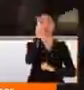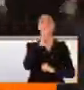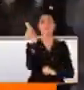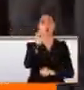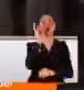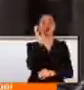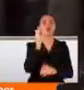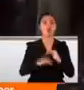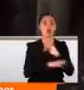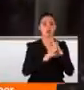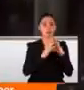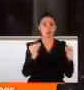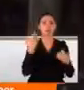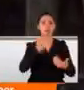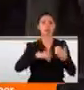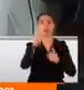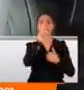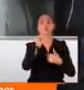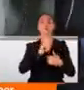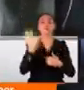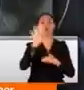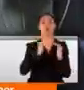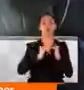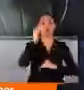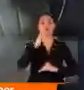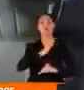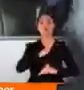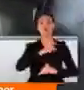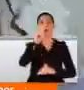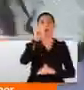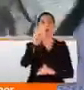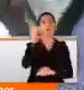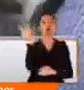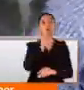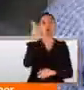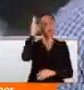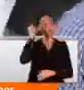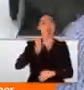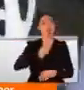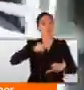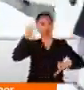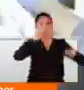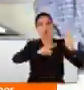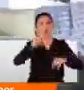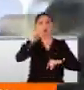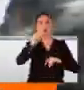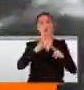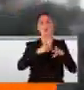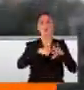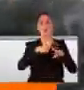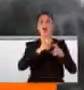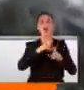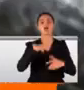kaybetti, yaralananlar 150'yi aştı. 13 Amerikan askerinin de can verdiği saldırıları DAEŞ'ın Horasan kolu üstlendi.